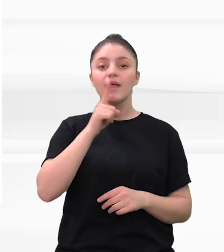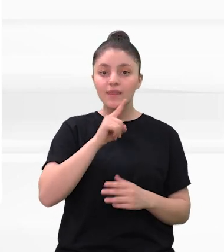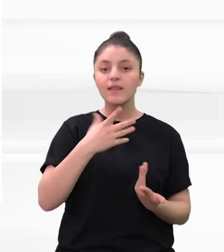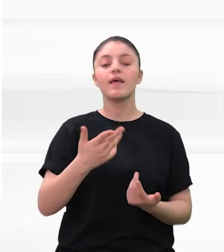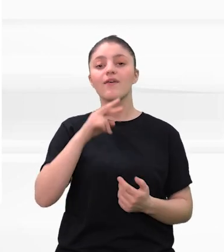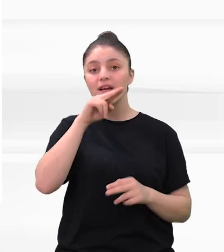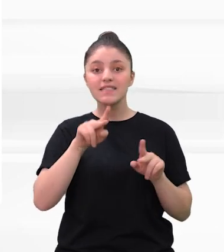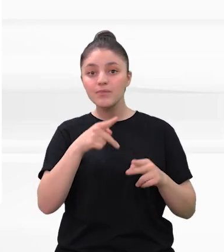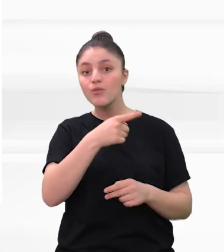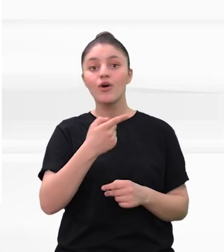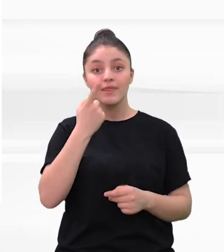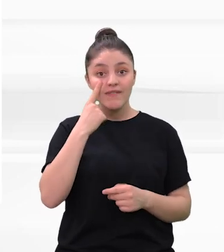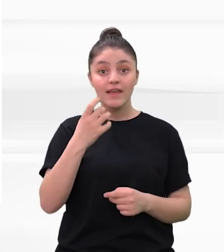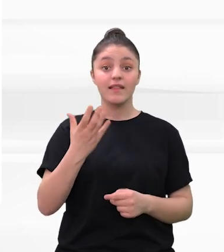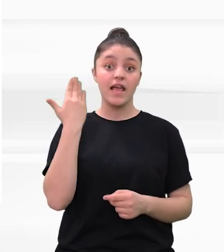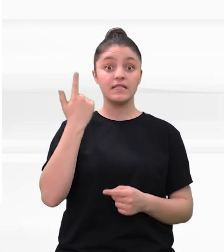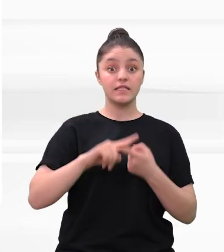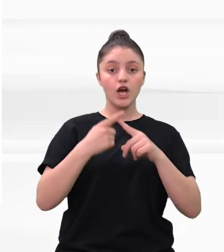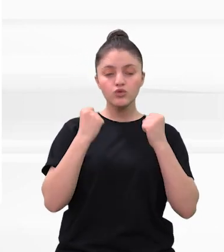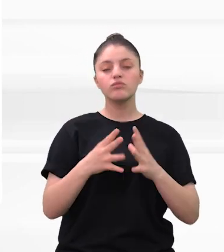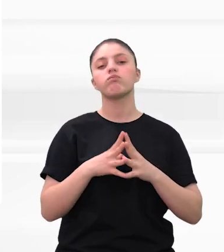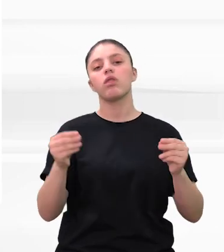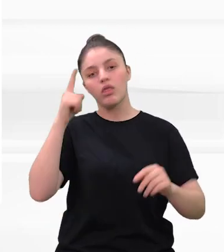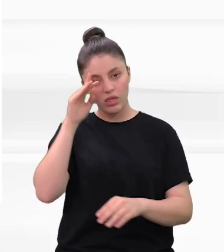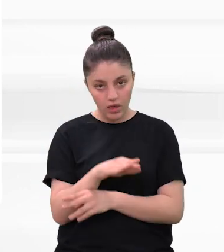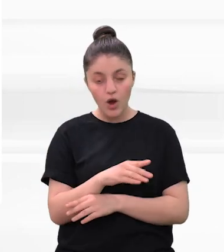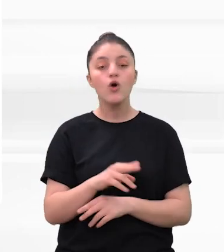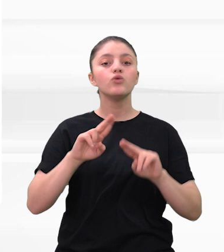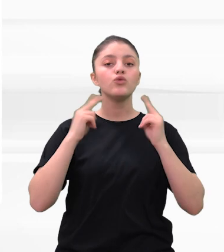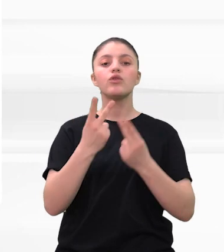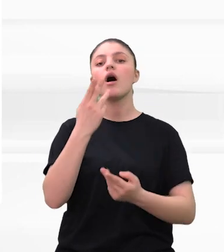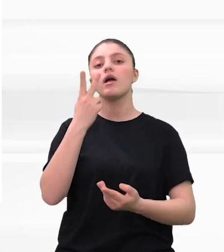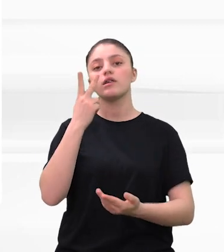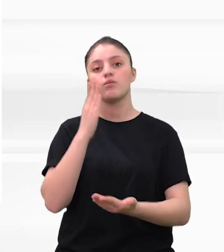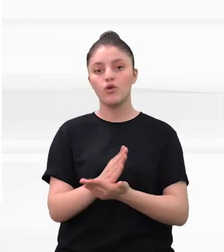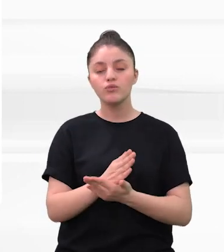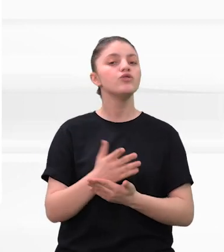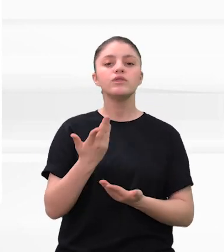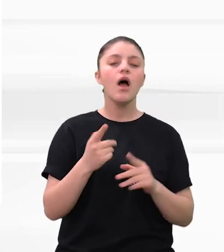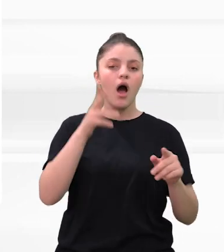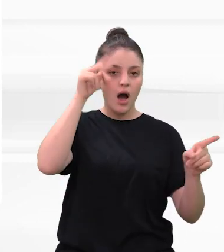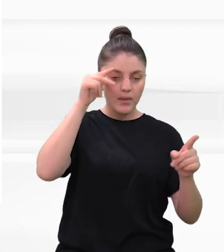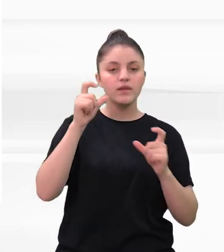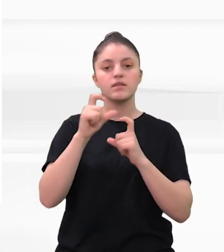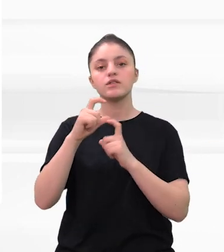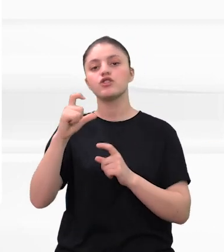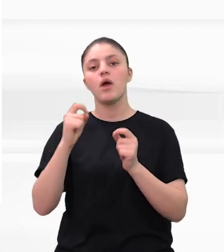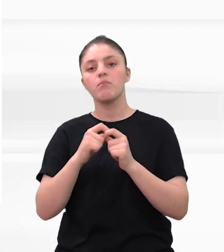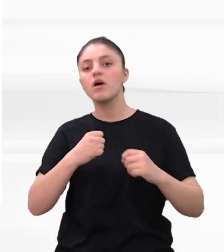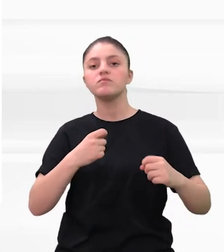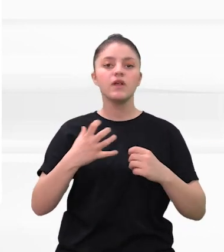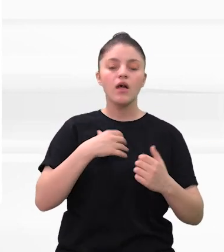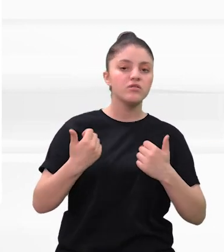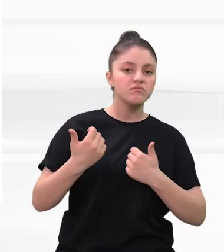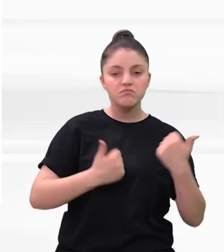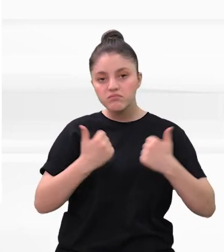gibi devletler eski siyasi gücünü kaybetmişlerdir dolayısı artık dünya için tutup hale gelmiş la Bedeli SSCB'nin şişmesine dönüşmüştür